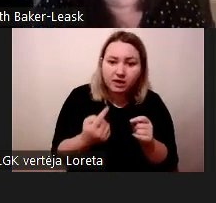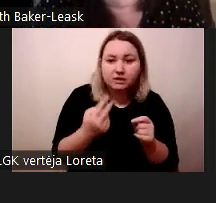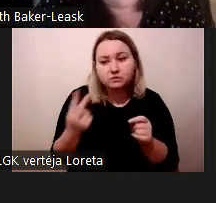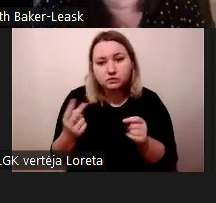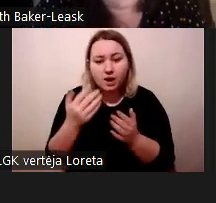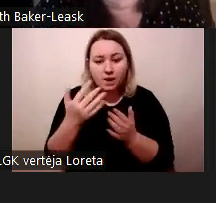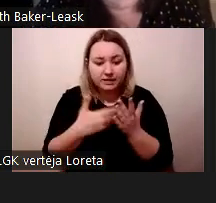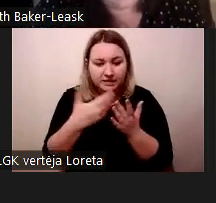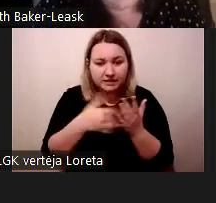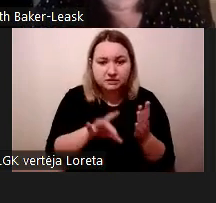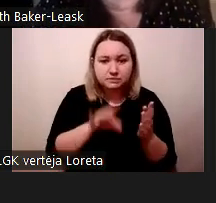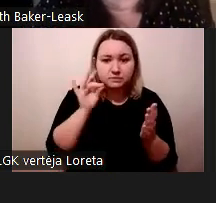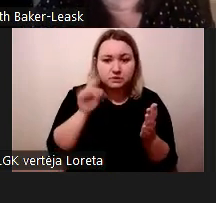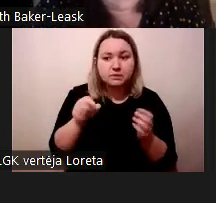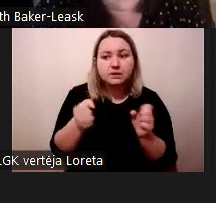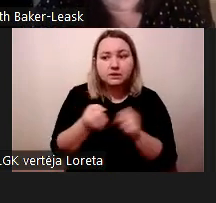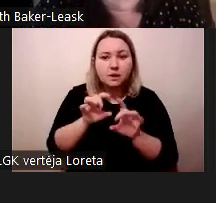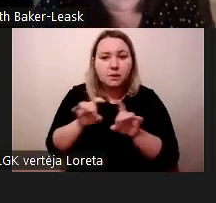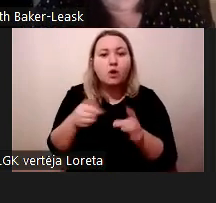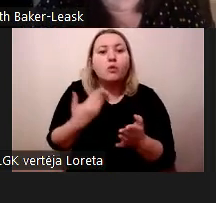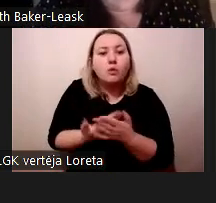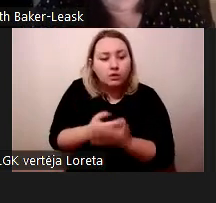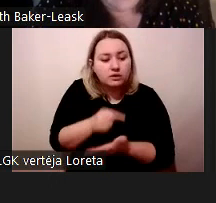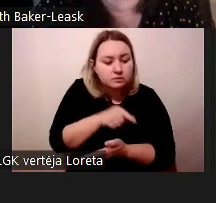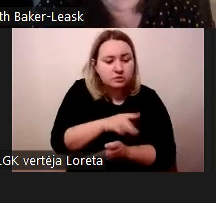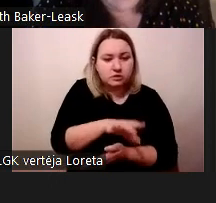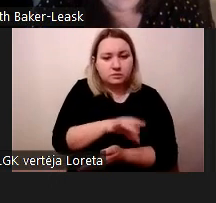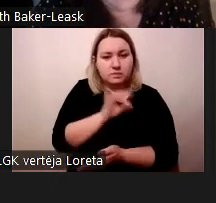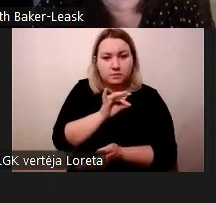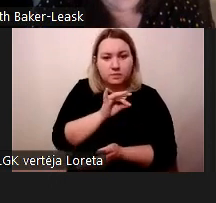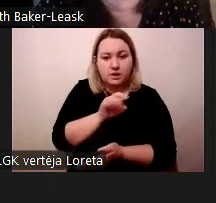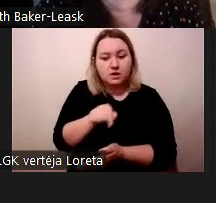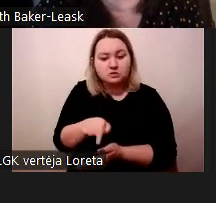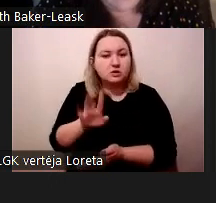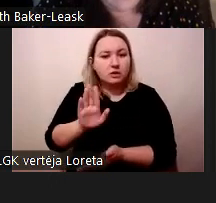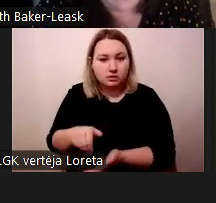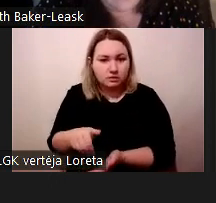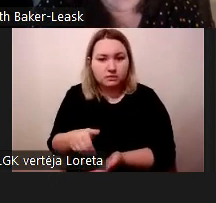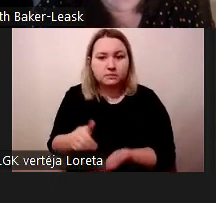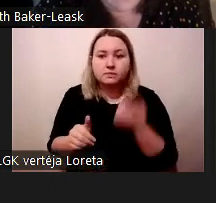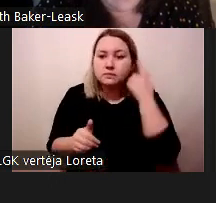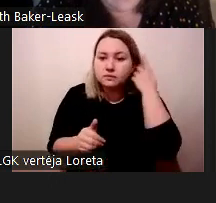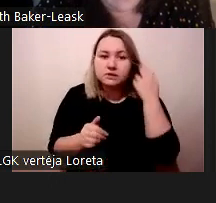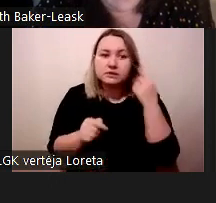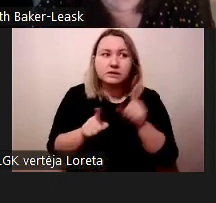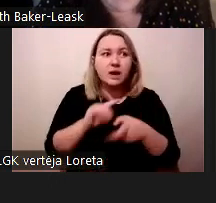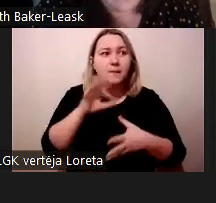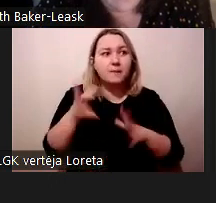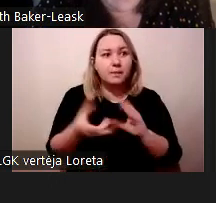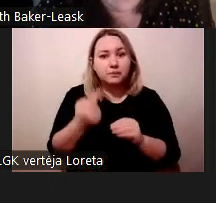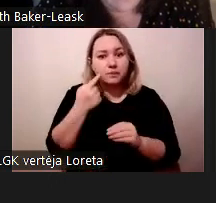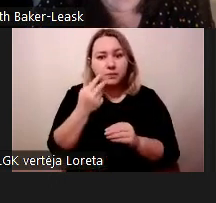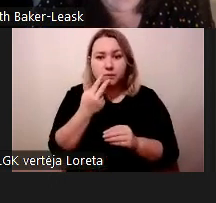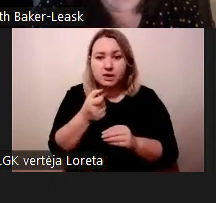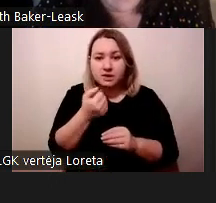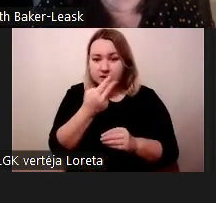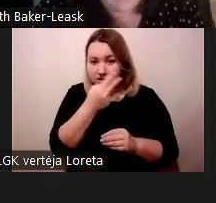turi argumentuoti, kodėl tą tekstą pasirinka. Ir čia bendras toks pastebėjimas, kad lietuviškoj